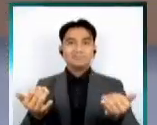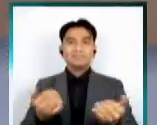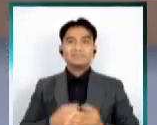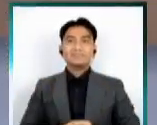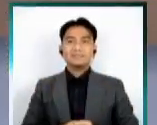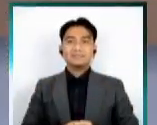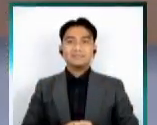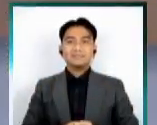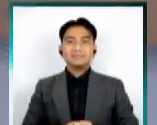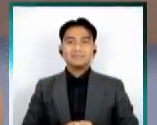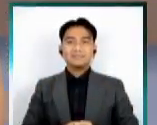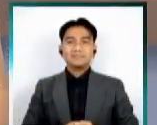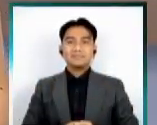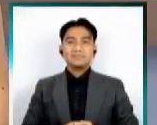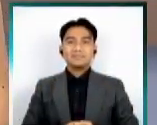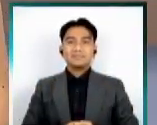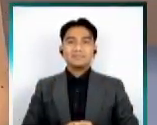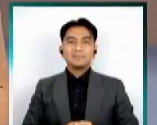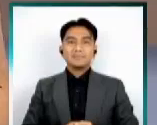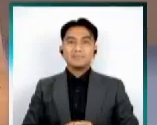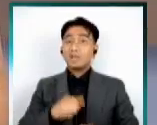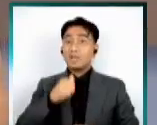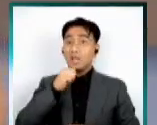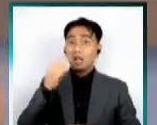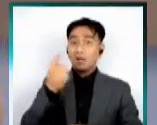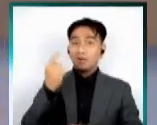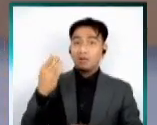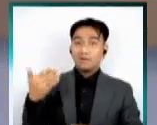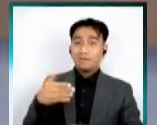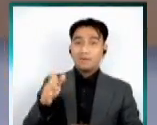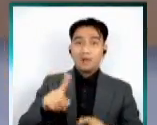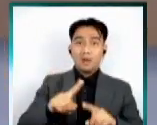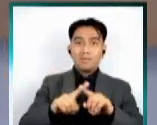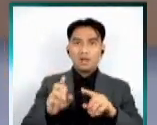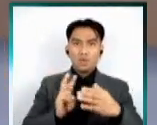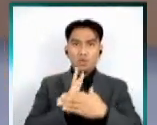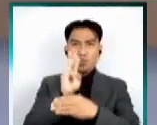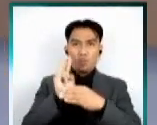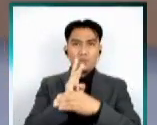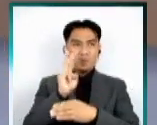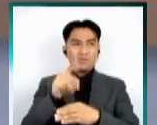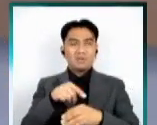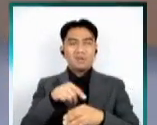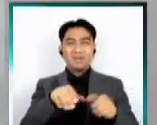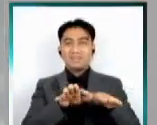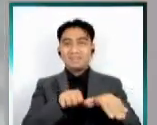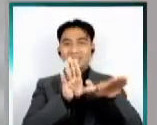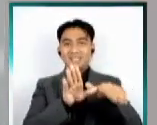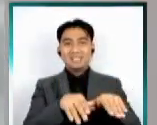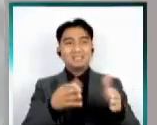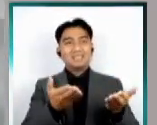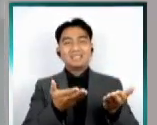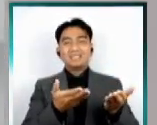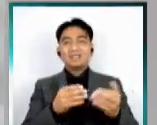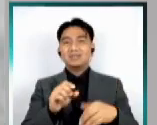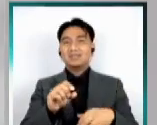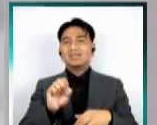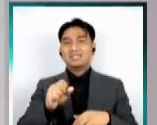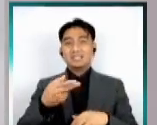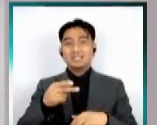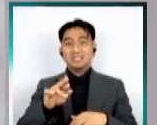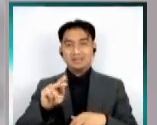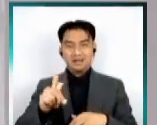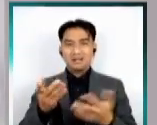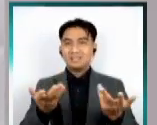Hindi basta isda, kundi butanding o whale shark ang natrap sa isang fish cage sa Bacolod City. Hala, dakudak!